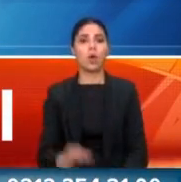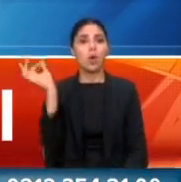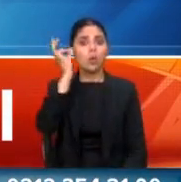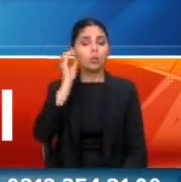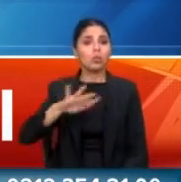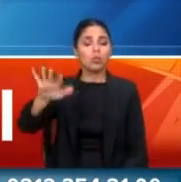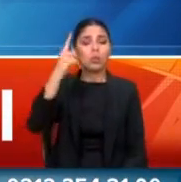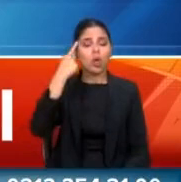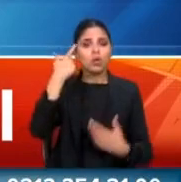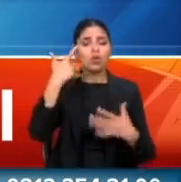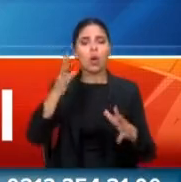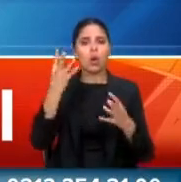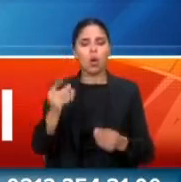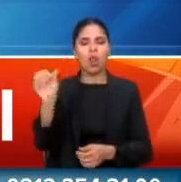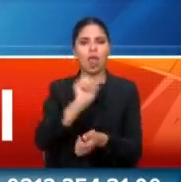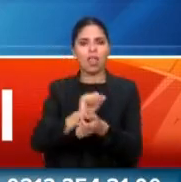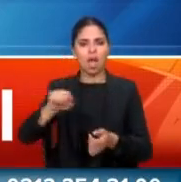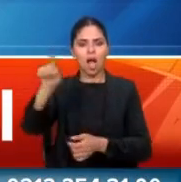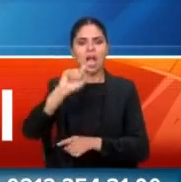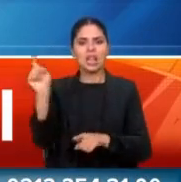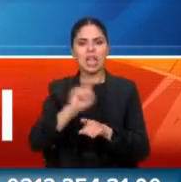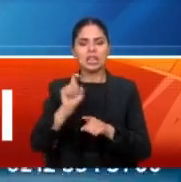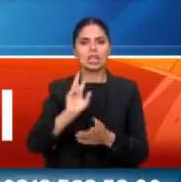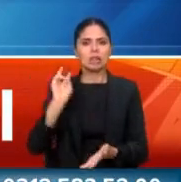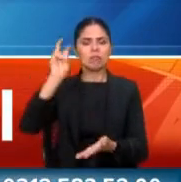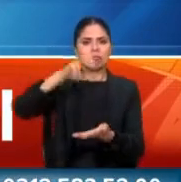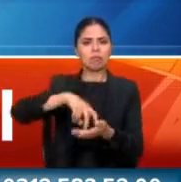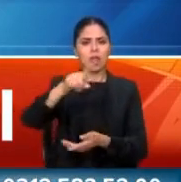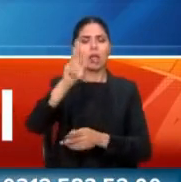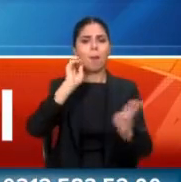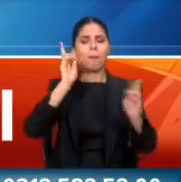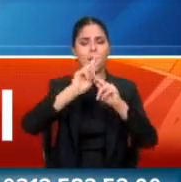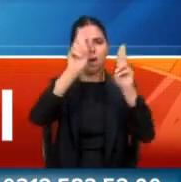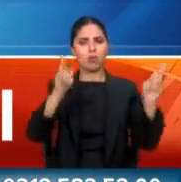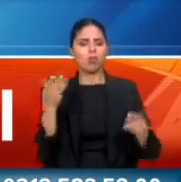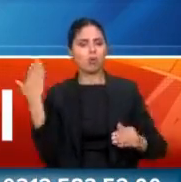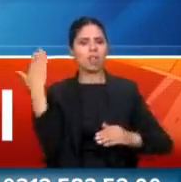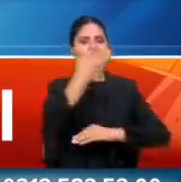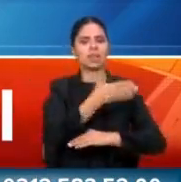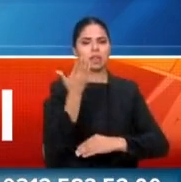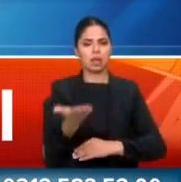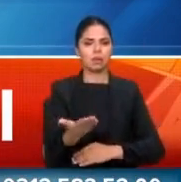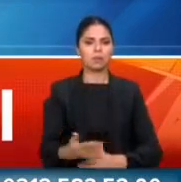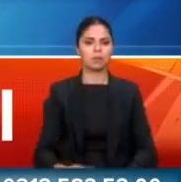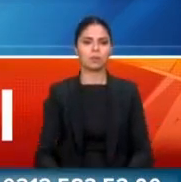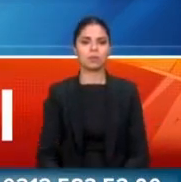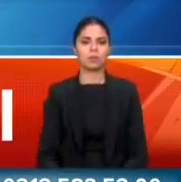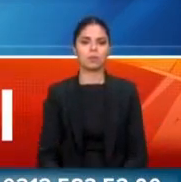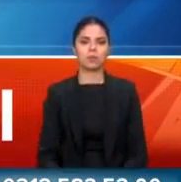Duydukları karşısında dünyası başına yıkılan aile öfkeyle ayağa kalktı, berber dükkanını bastı.